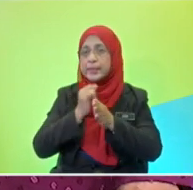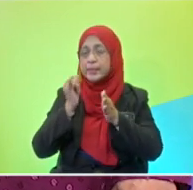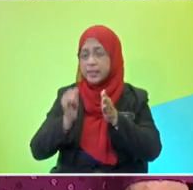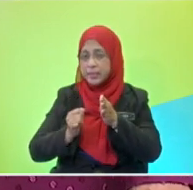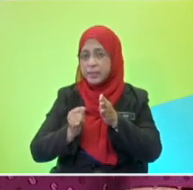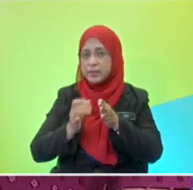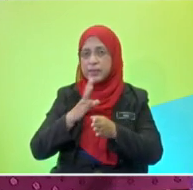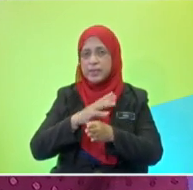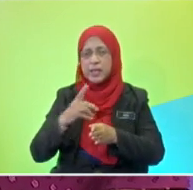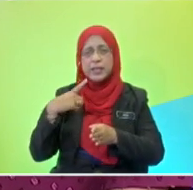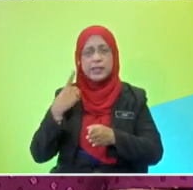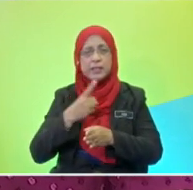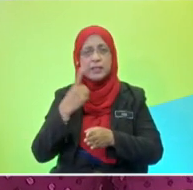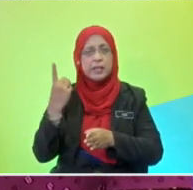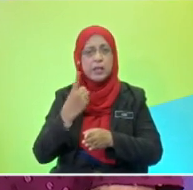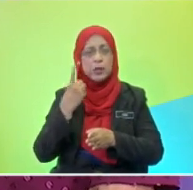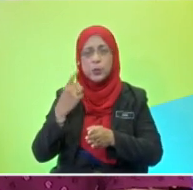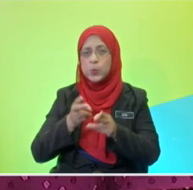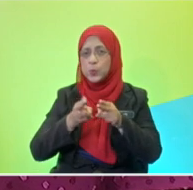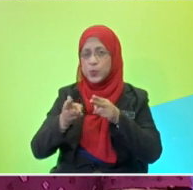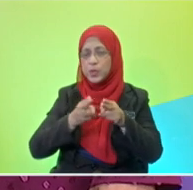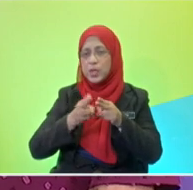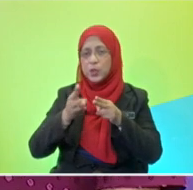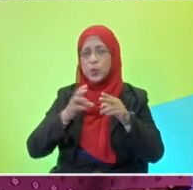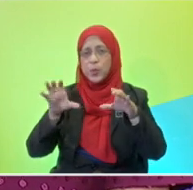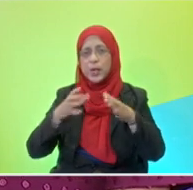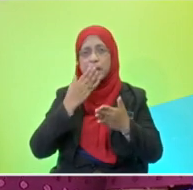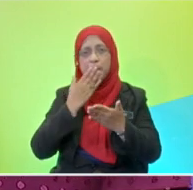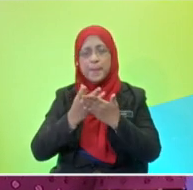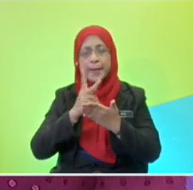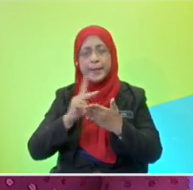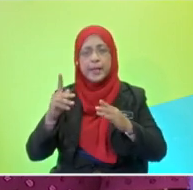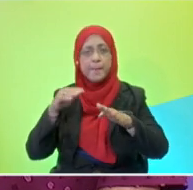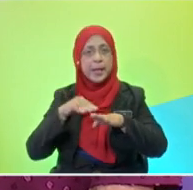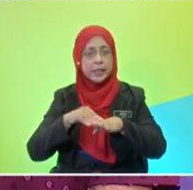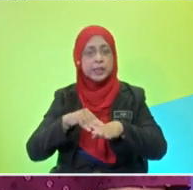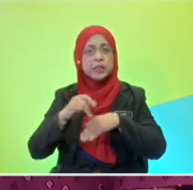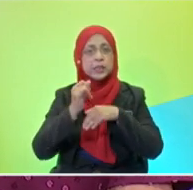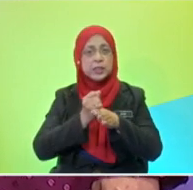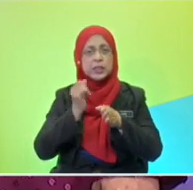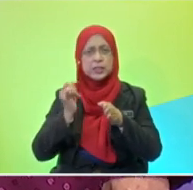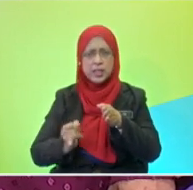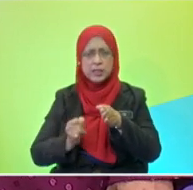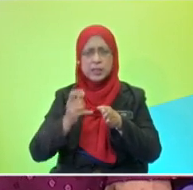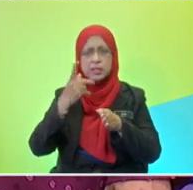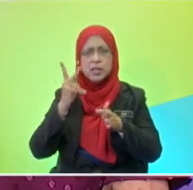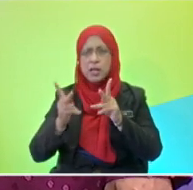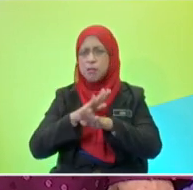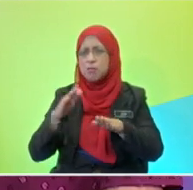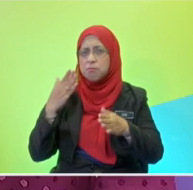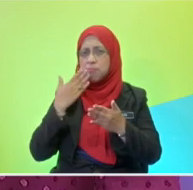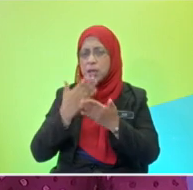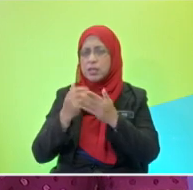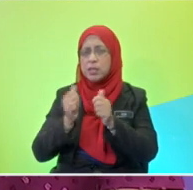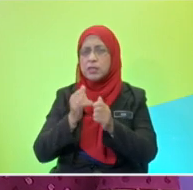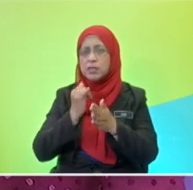kita senantiasa berusaha untuk melaksanakan kebaikan kepada Jiran kita kiranya kalau kita tak baik dengan Jiran kita